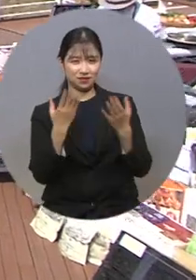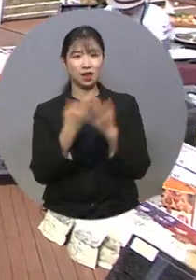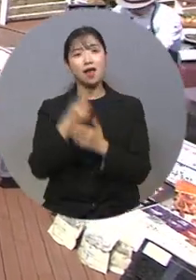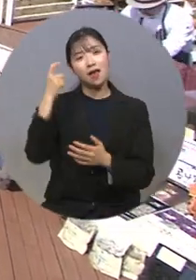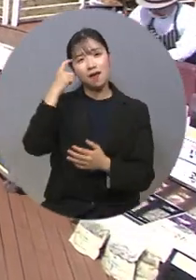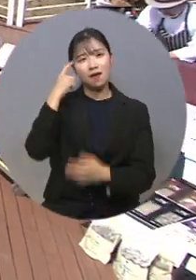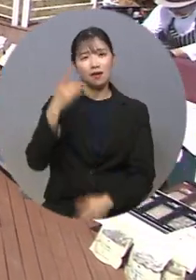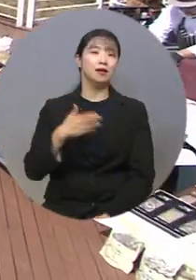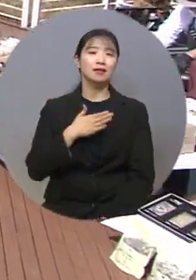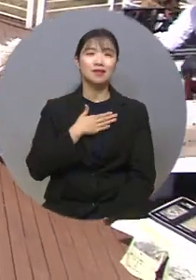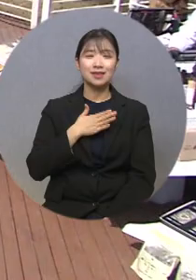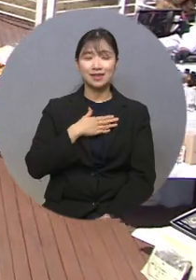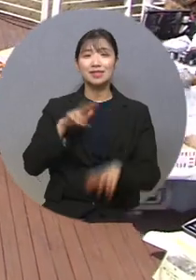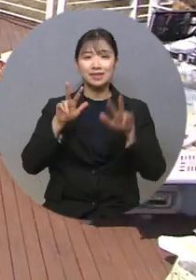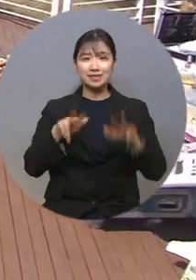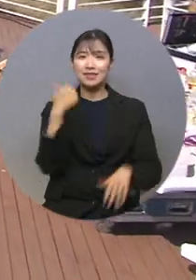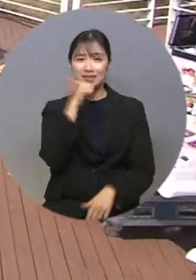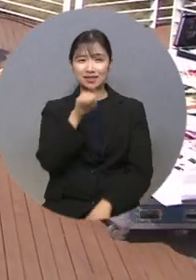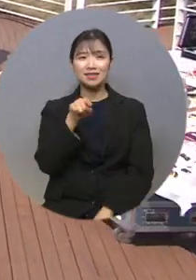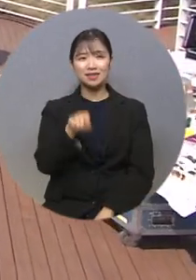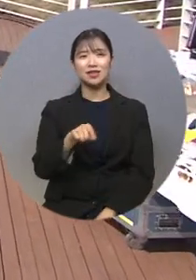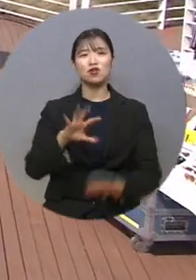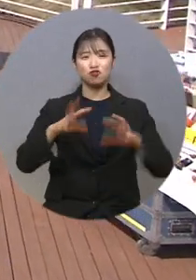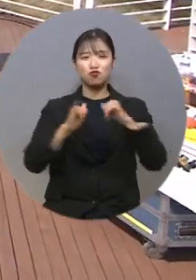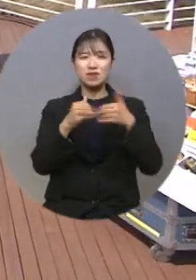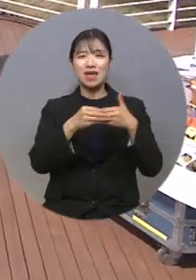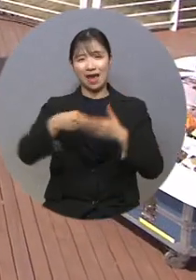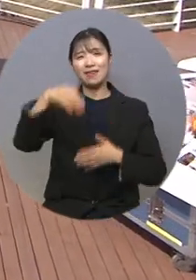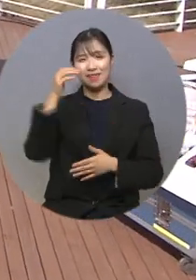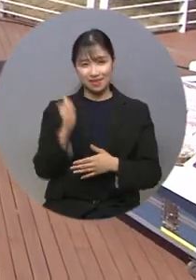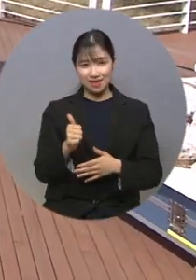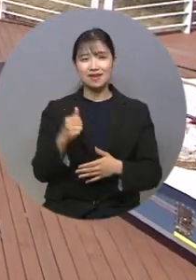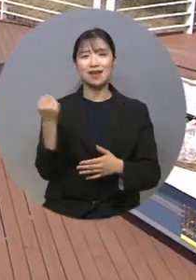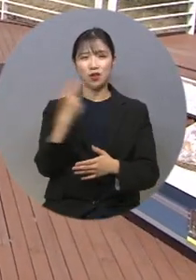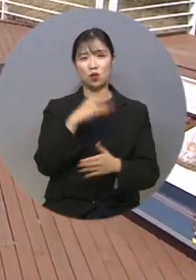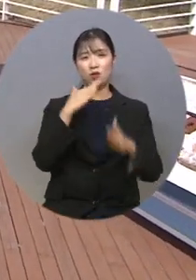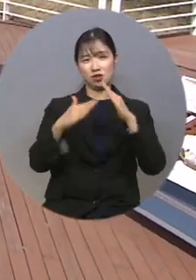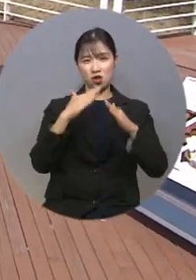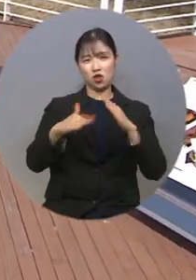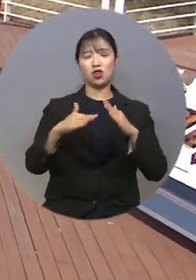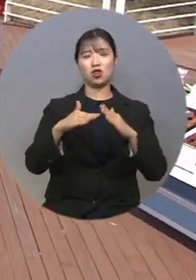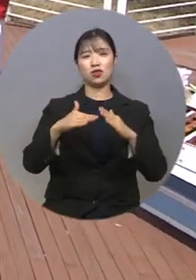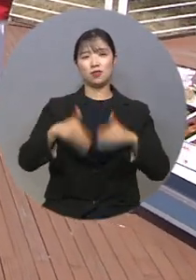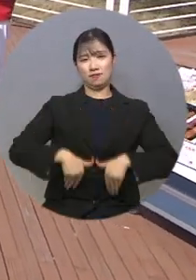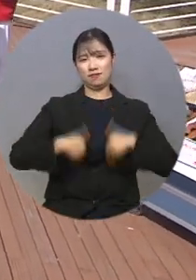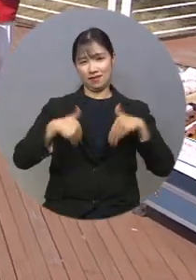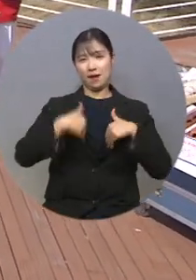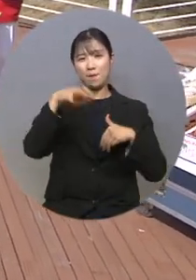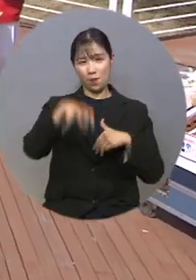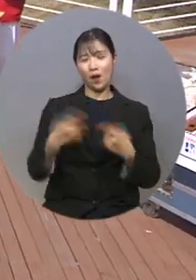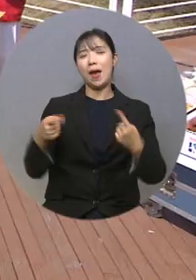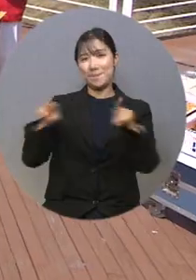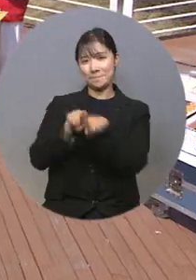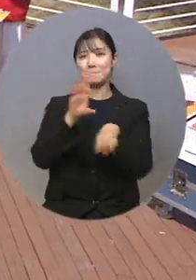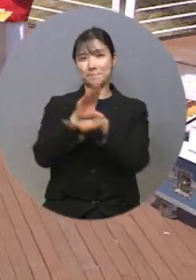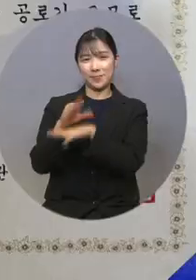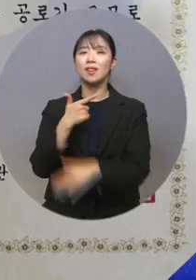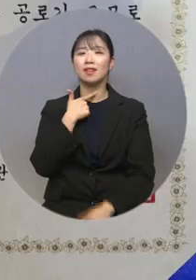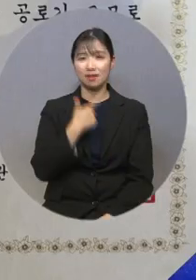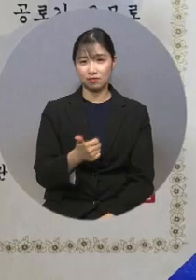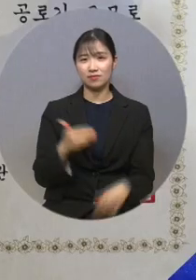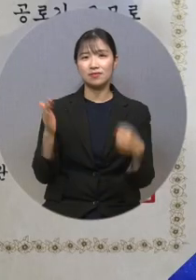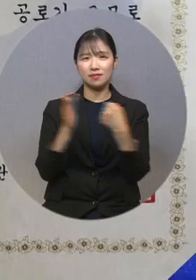저희가 진행하고 있는 이 국민안내양 TV와 전남도청에서 운영하는 이 남도장터가 같이 우리가 방송을 했었잖아요. 네, 그래서